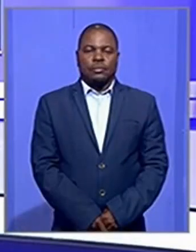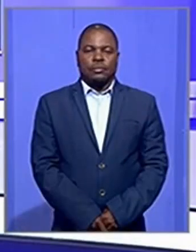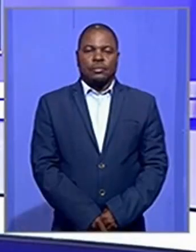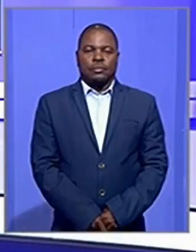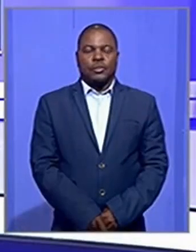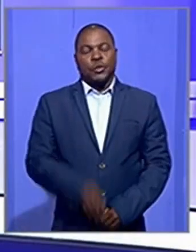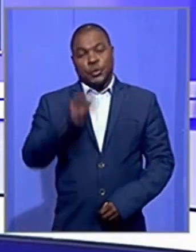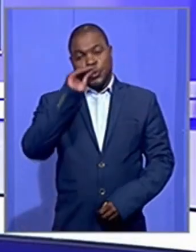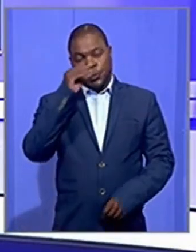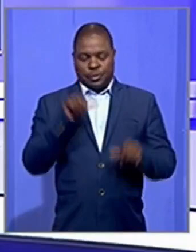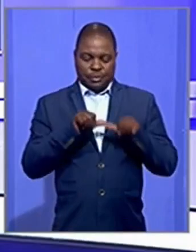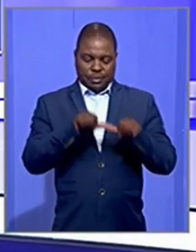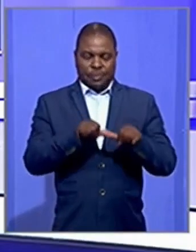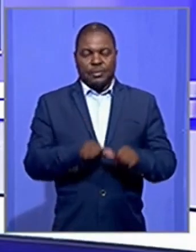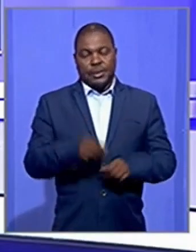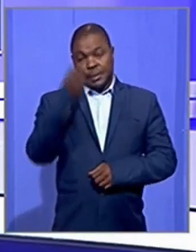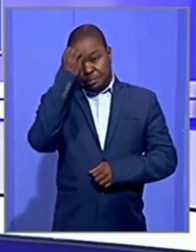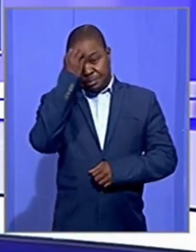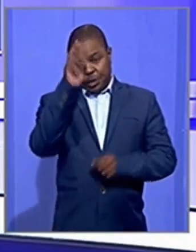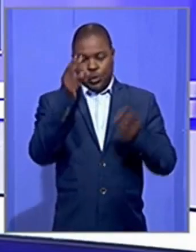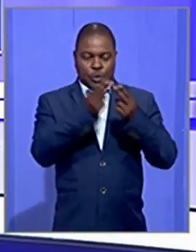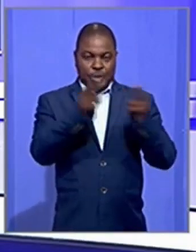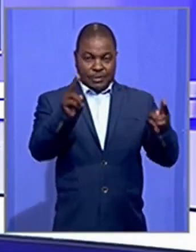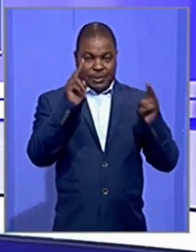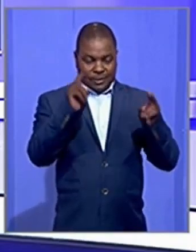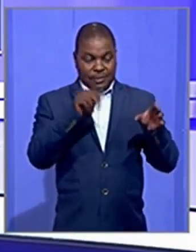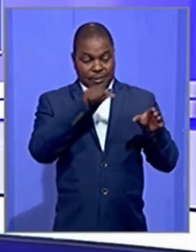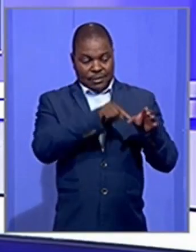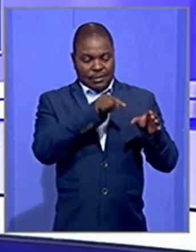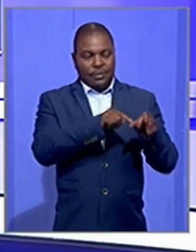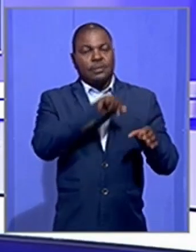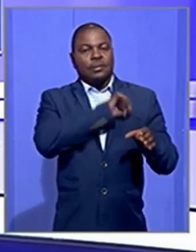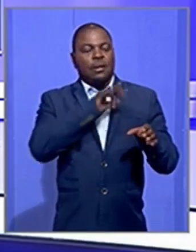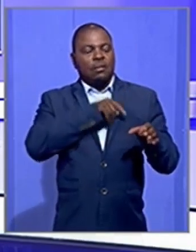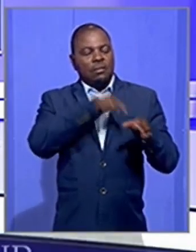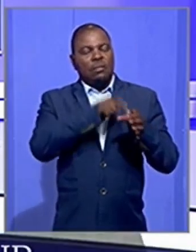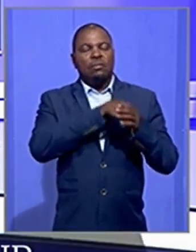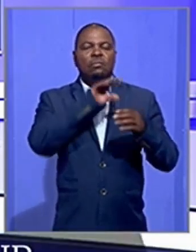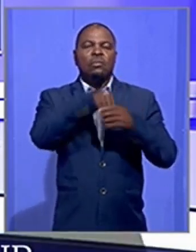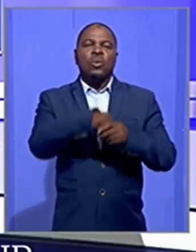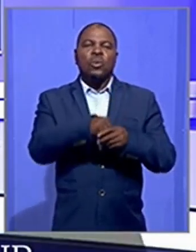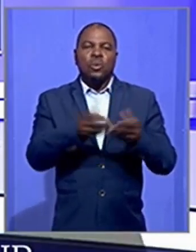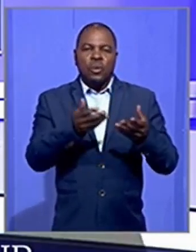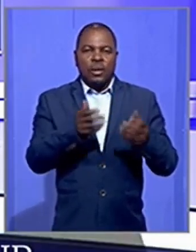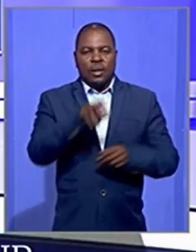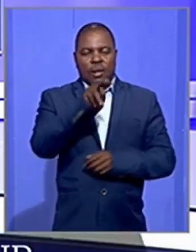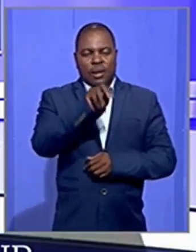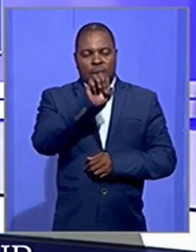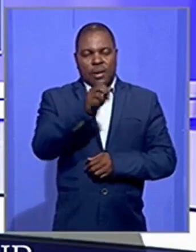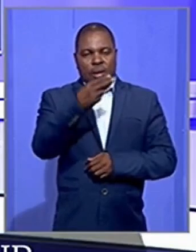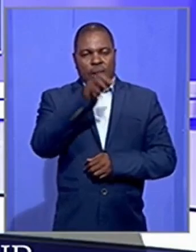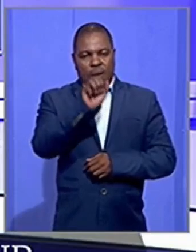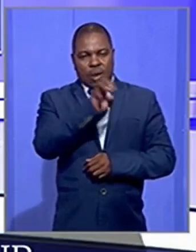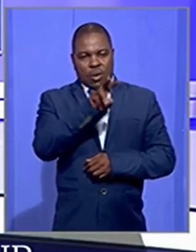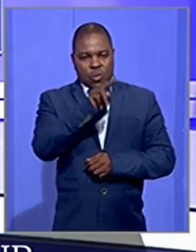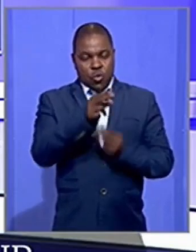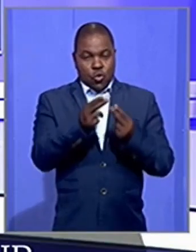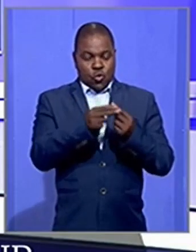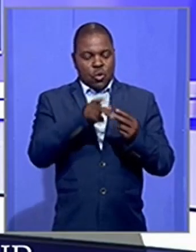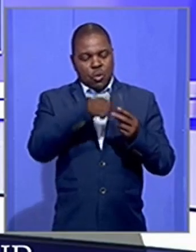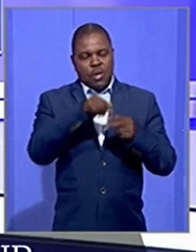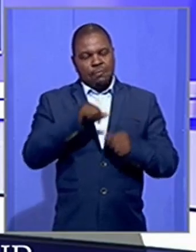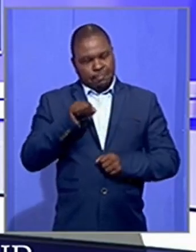Dikgang di a tswelela. Badiri ba University ya Pretoria bao e leng ditokololo tsa Nehau ba ikanne go tswelela ka strike go fitlhelela ba bona